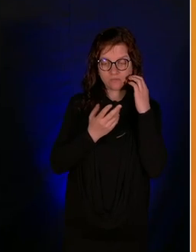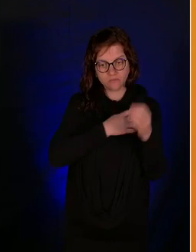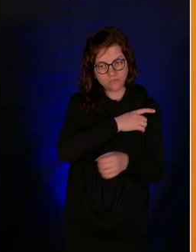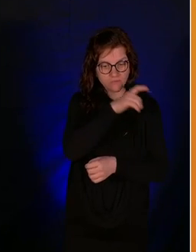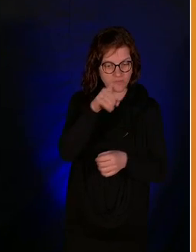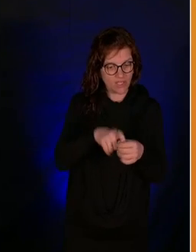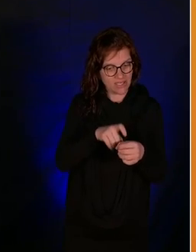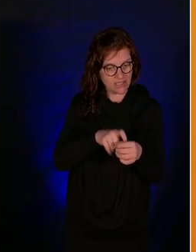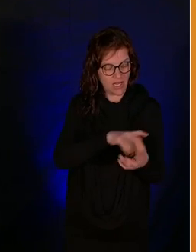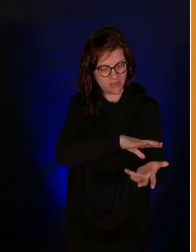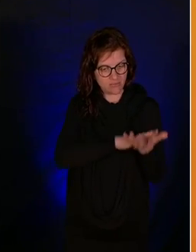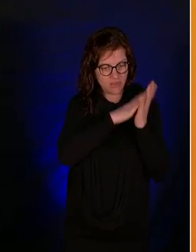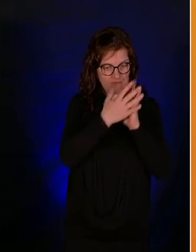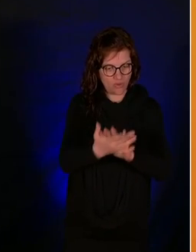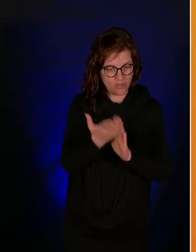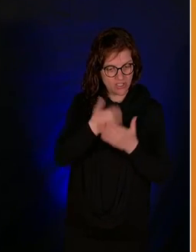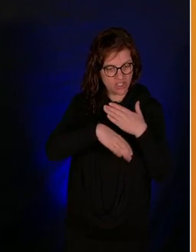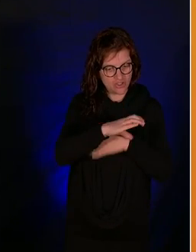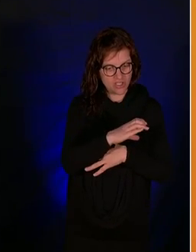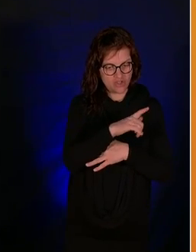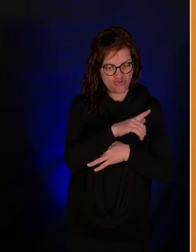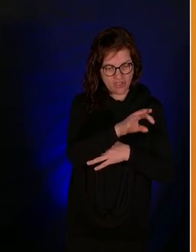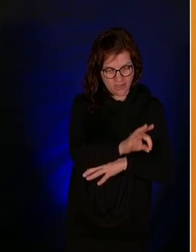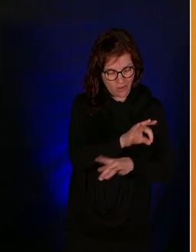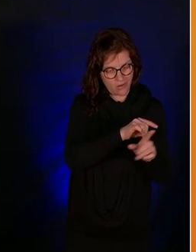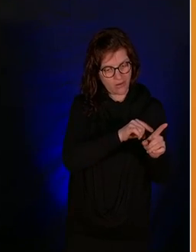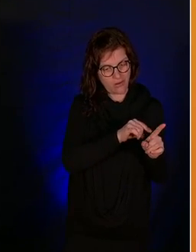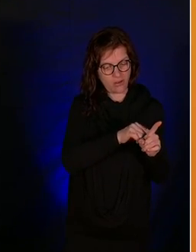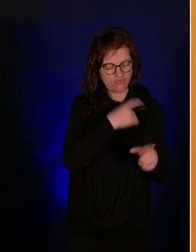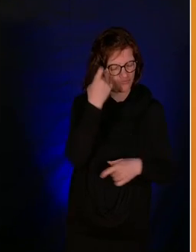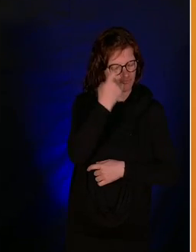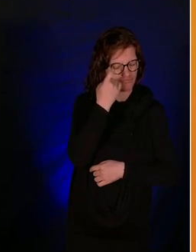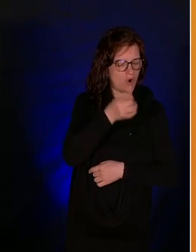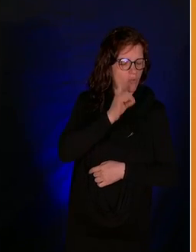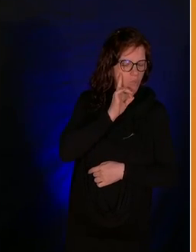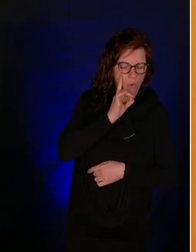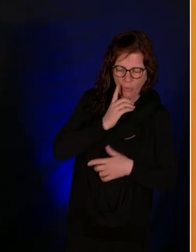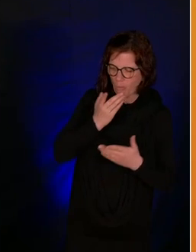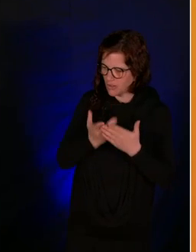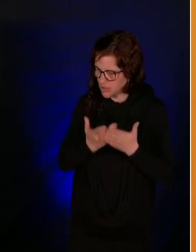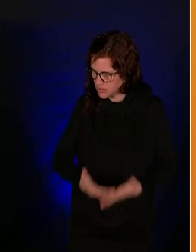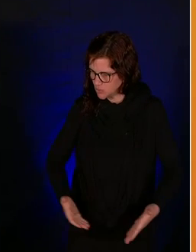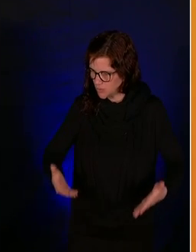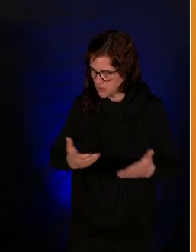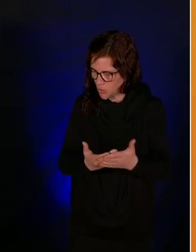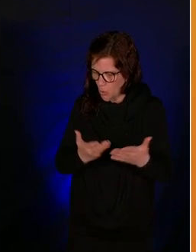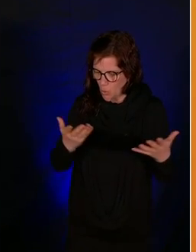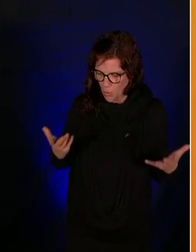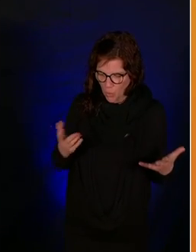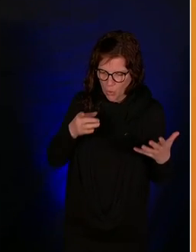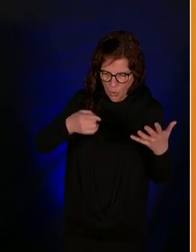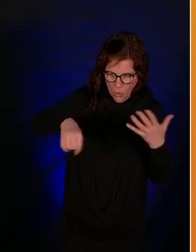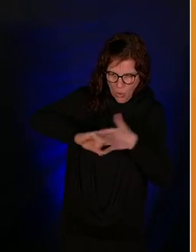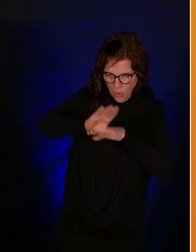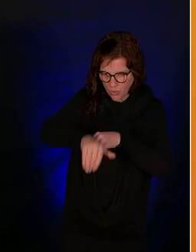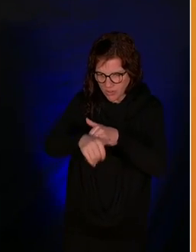le syndicalisme a évolué au niveau de la CGT. On s'est posé la question du pourquoi, du comment ils allaient continuer à